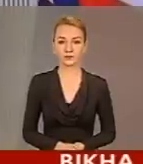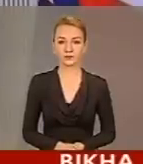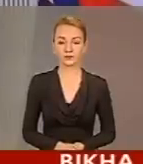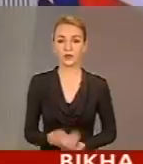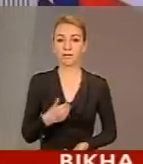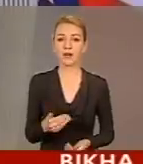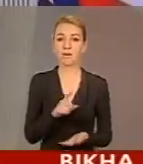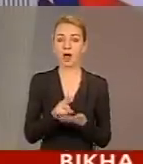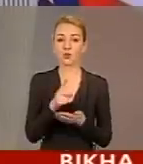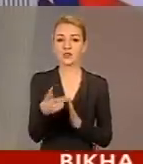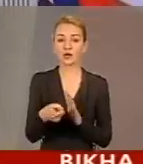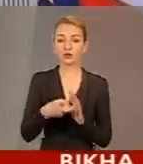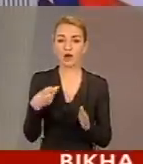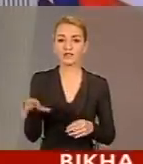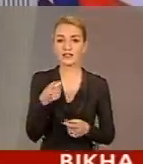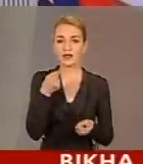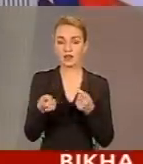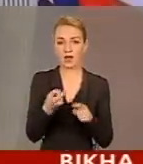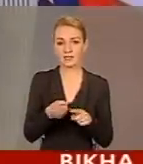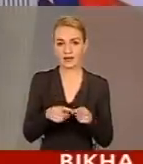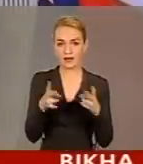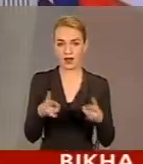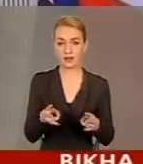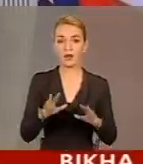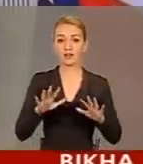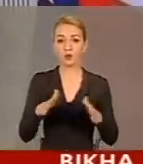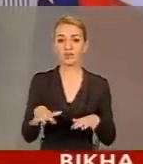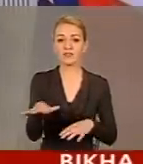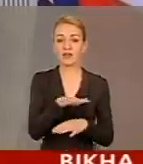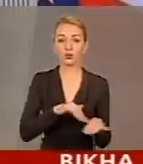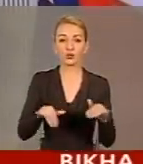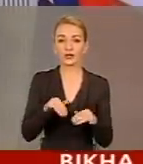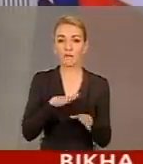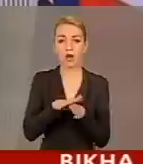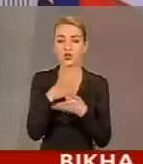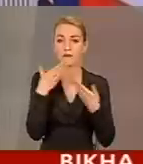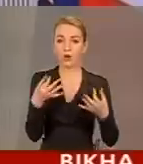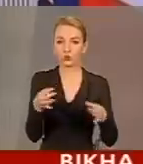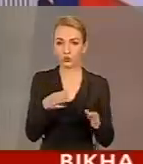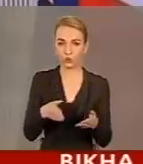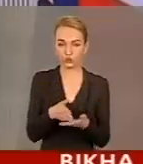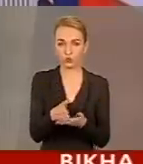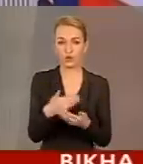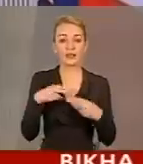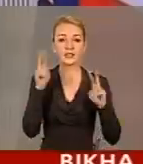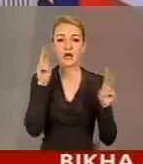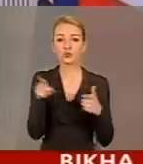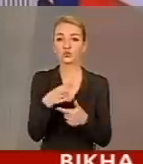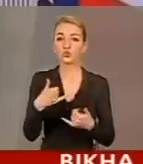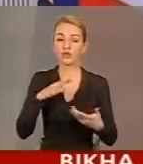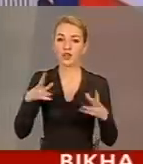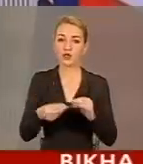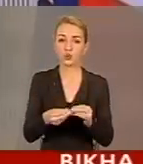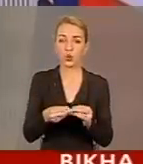Ми маємо з'ясувати усі деталі цієї трагедії. Це трапилося у місцевості, куди майже немає доступу. Ми навіть не знаємо, чи